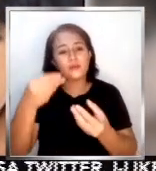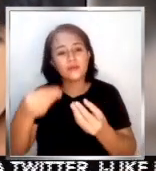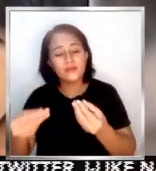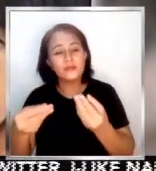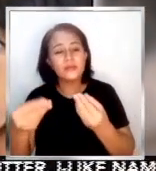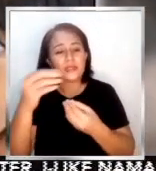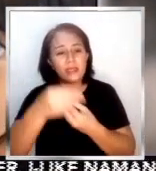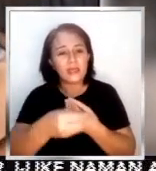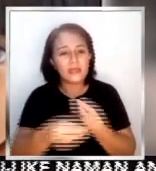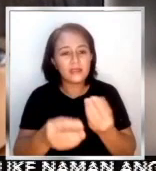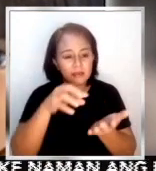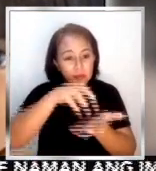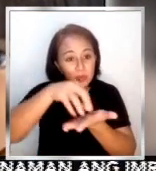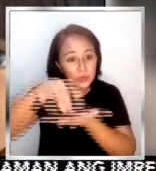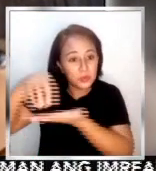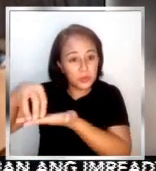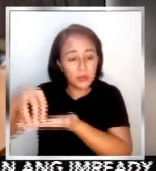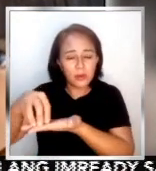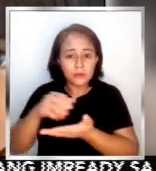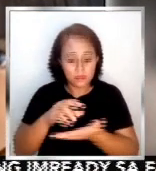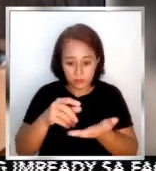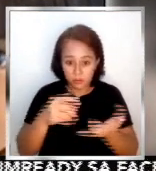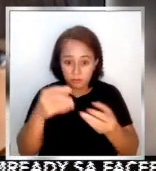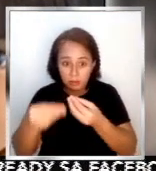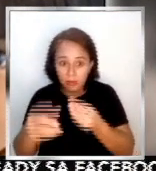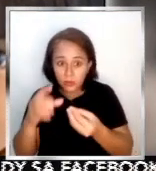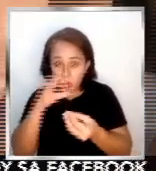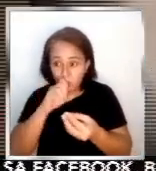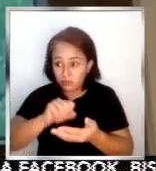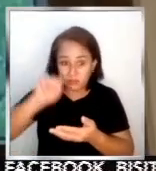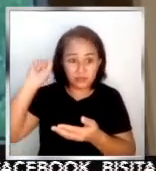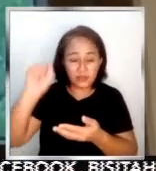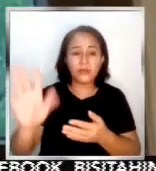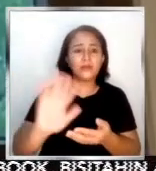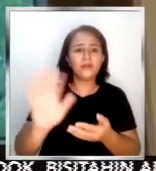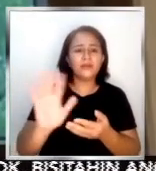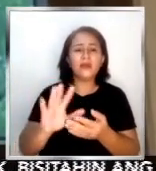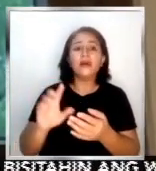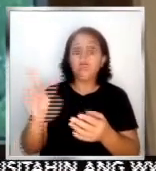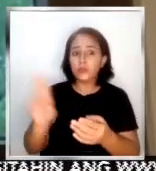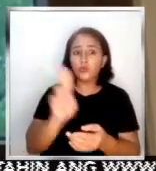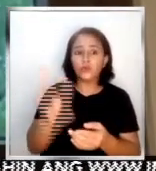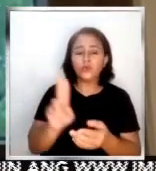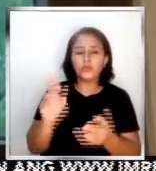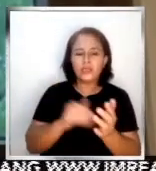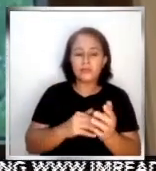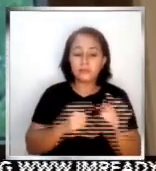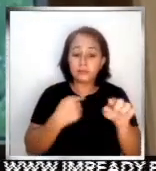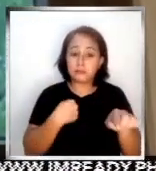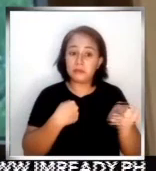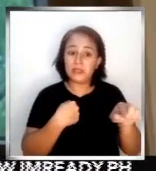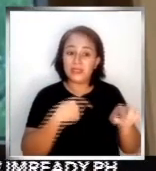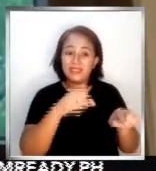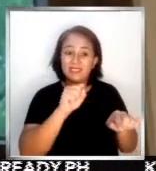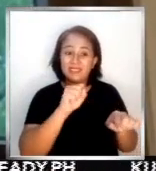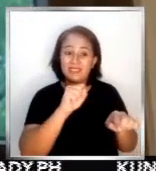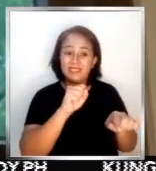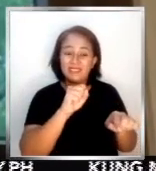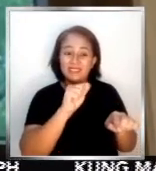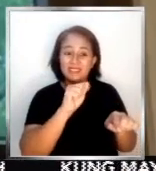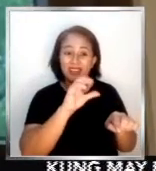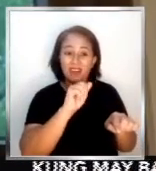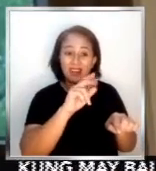things out. You can use them, repurpose them. Si Scarlett, mahilig kasi yan mag-art, mahilig